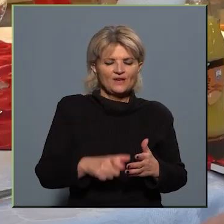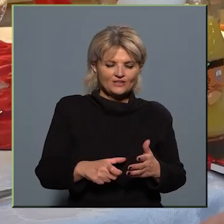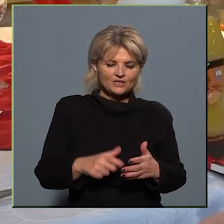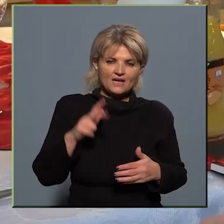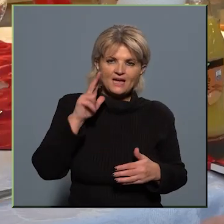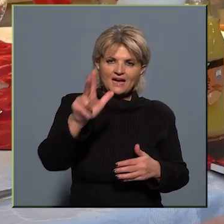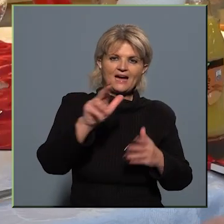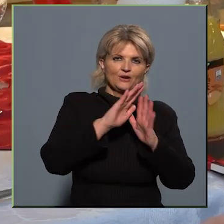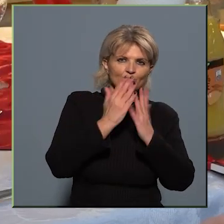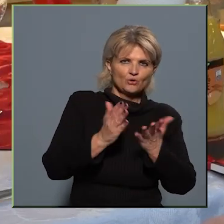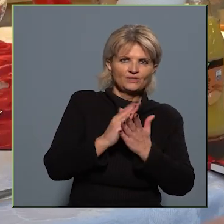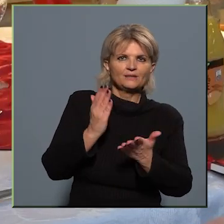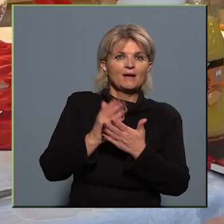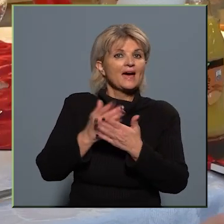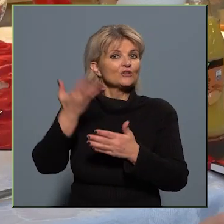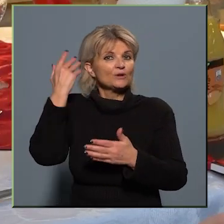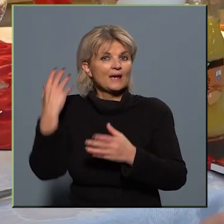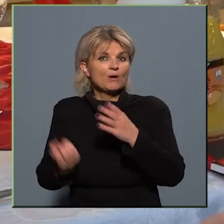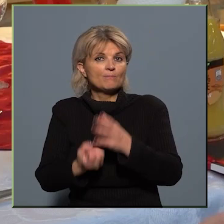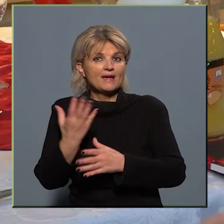kötetnyi megjelent korábban,